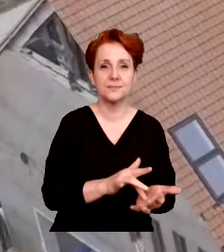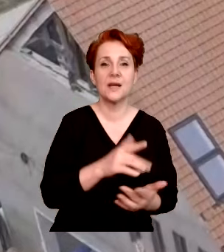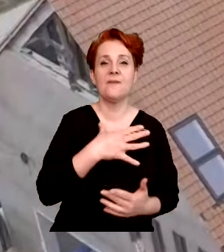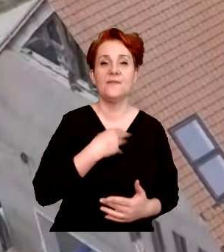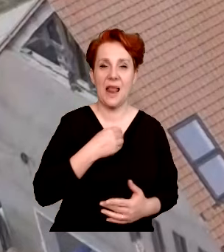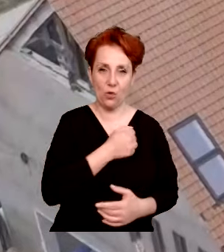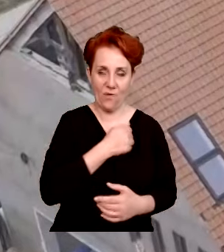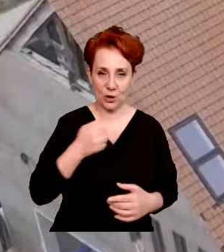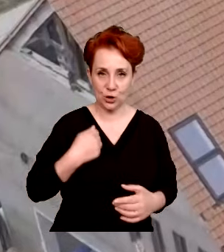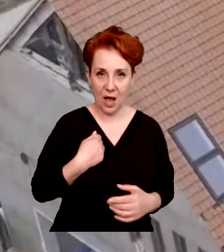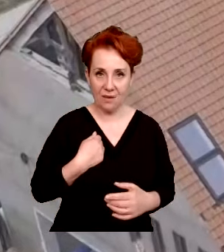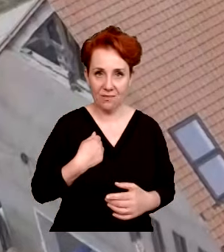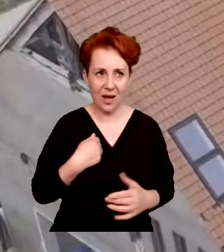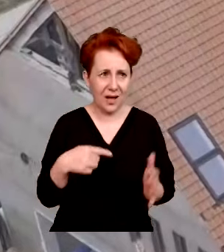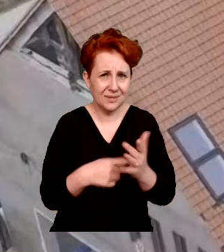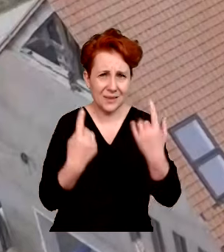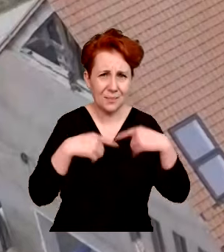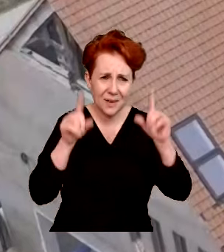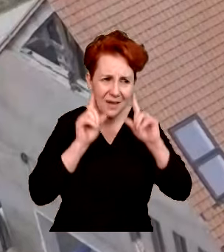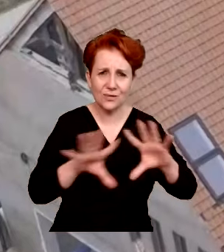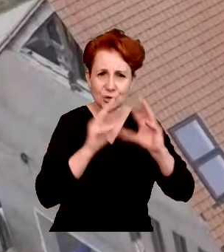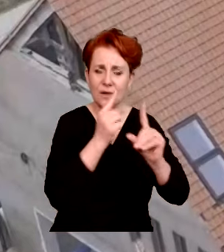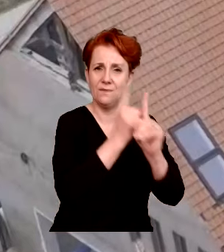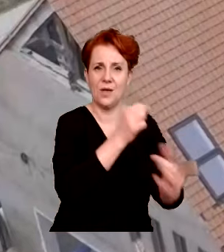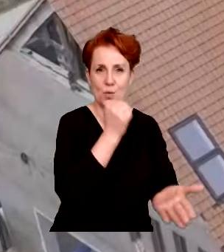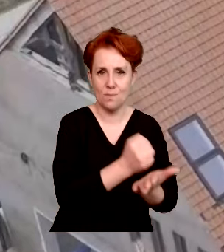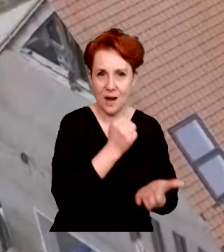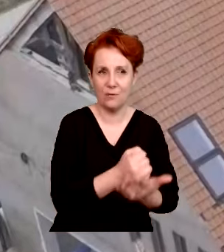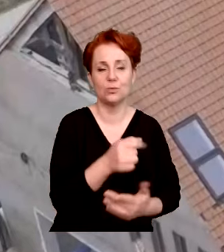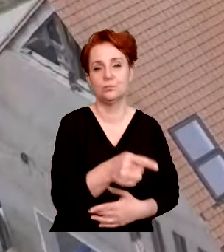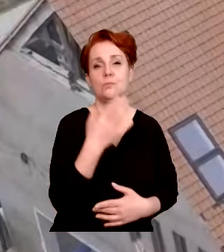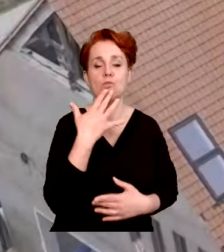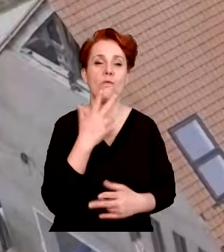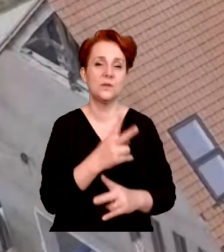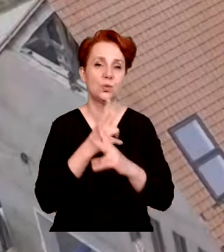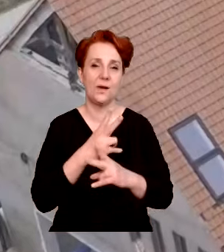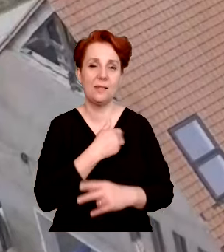nagonka, wszystko było zgodne z prawem, przekonują politycy suwerennej Polski.